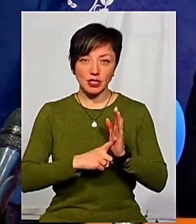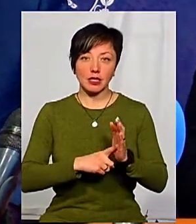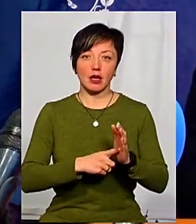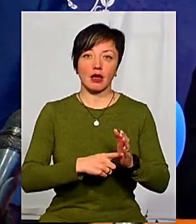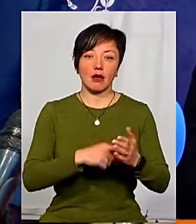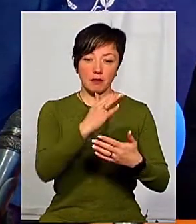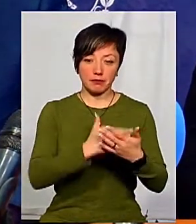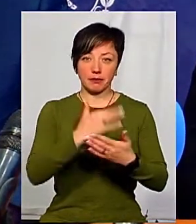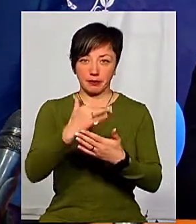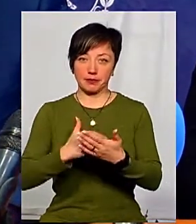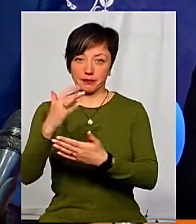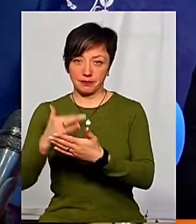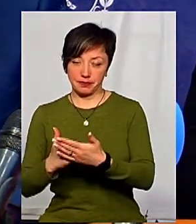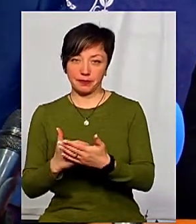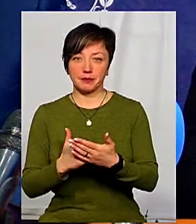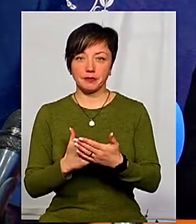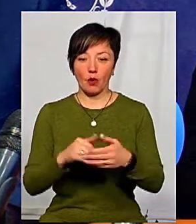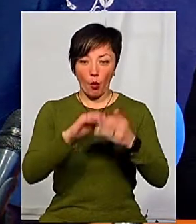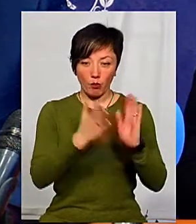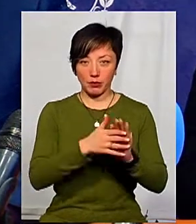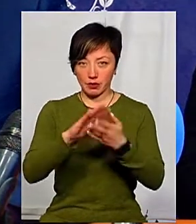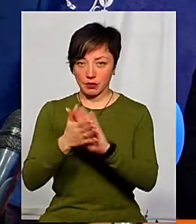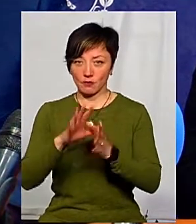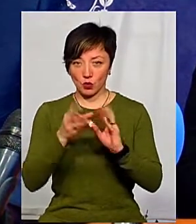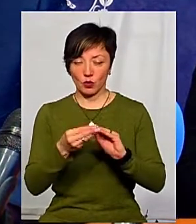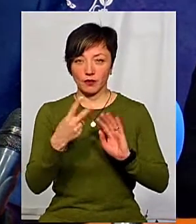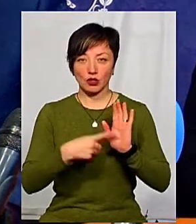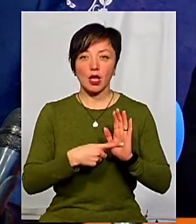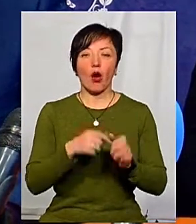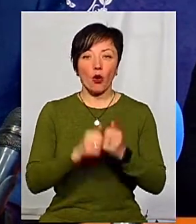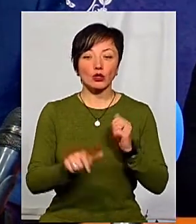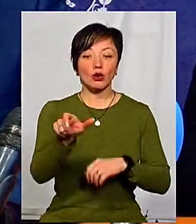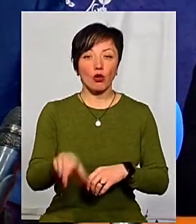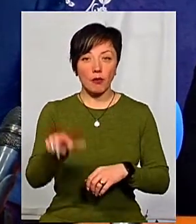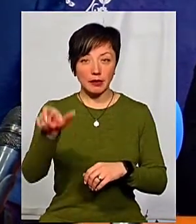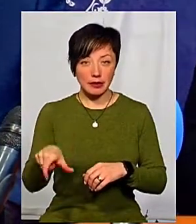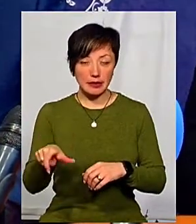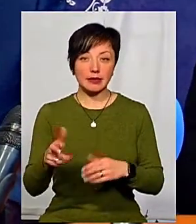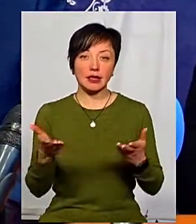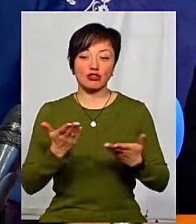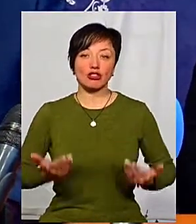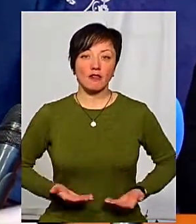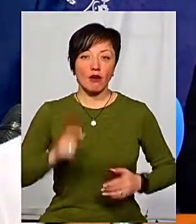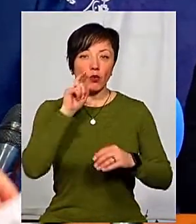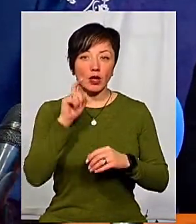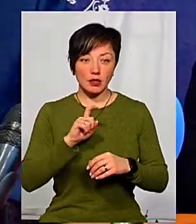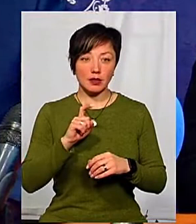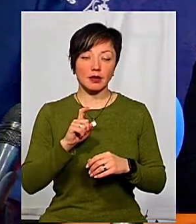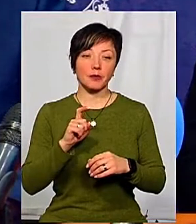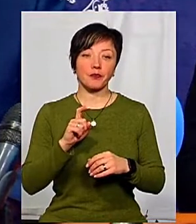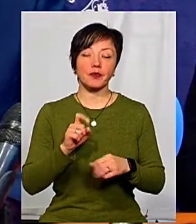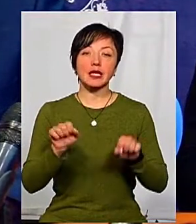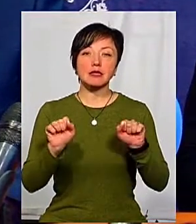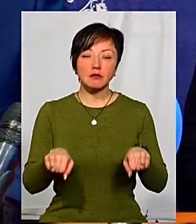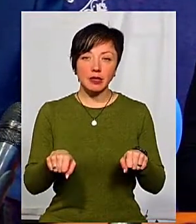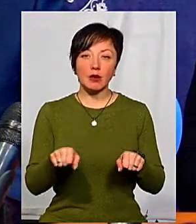26 пакетів. Для того, щоб кожний громадянин, кожна людина, яка живе в Україні, власне громадянин України,